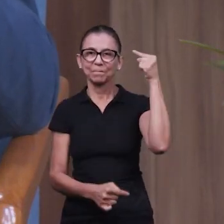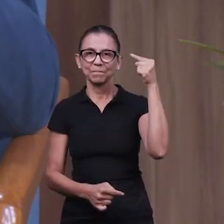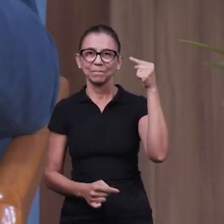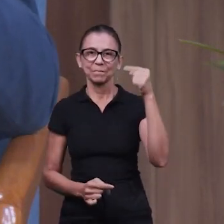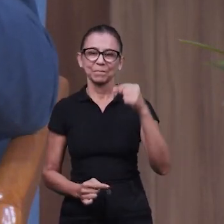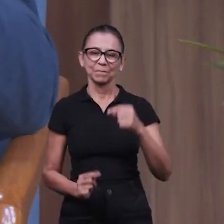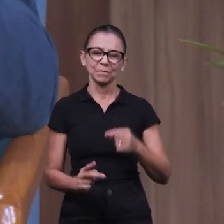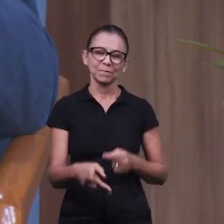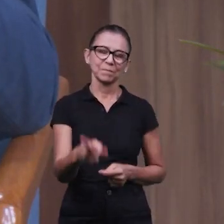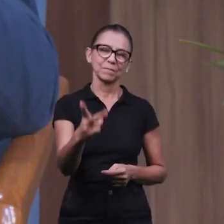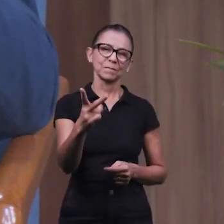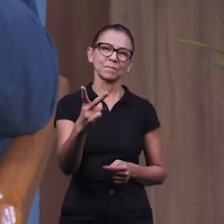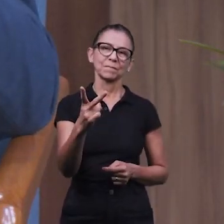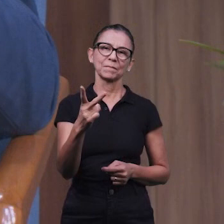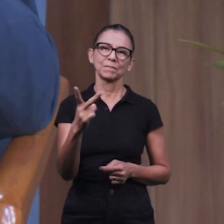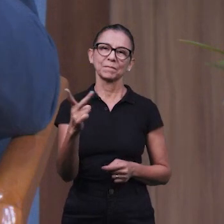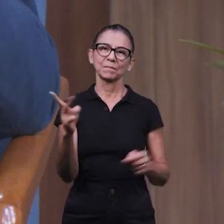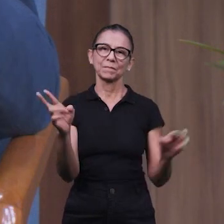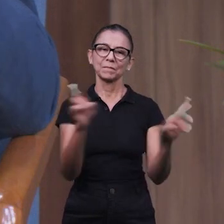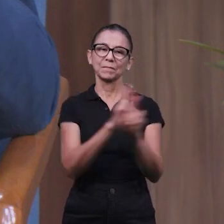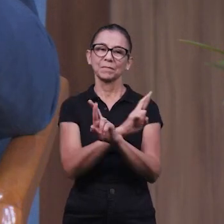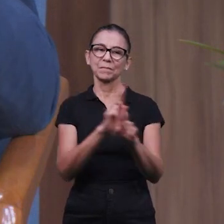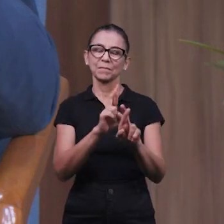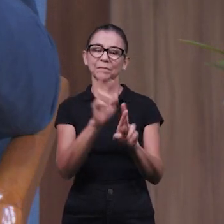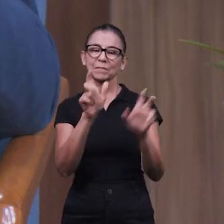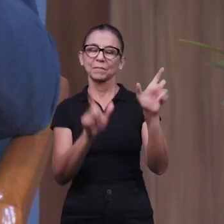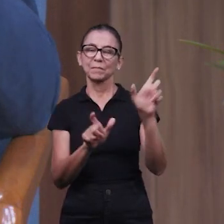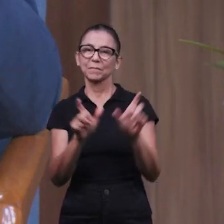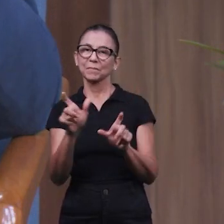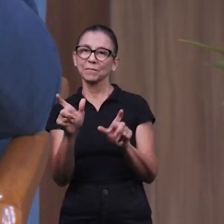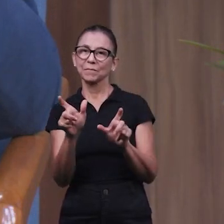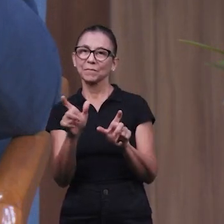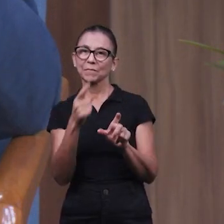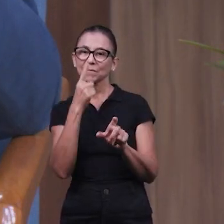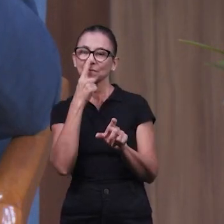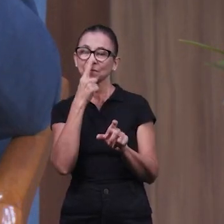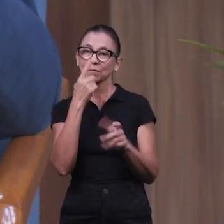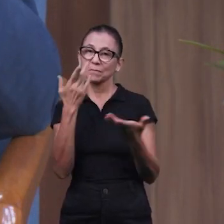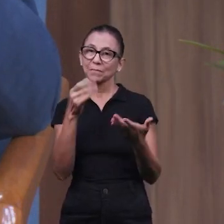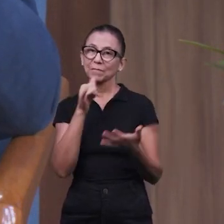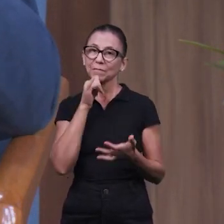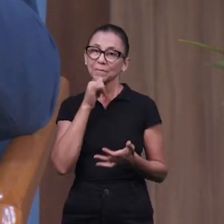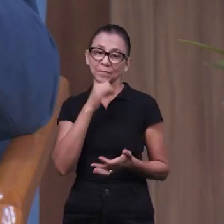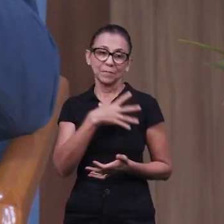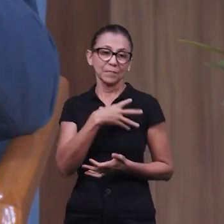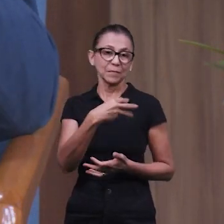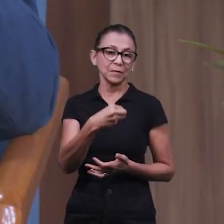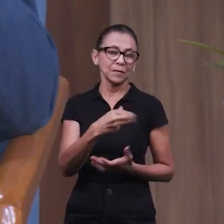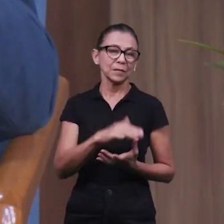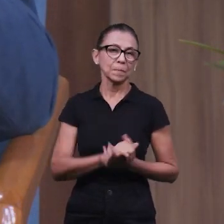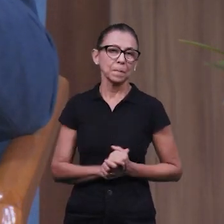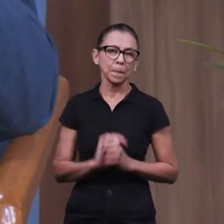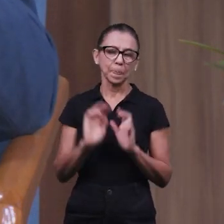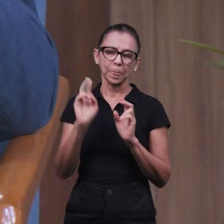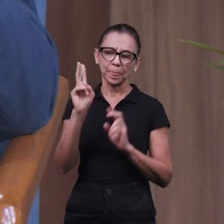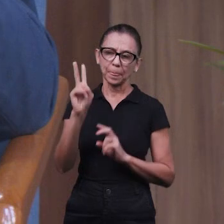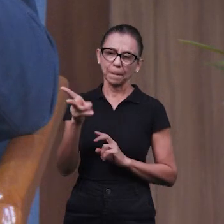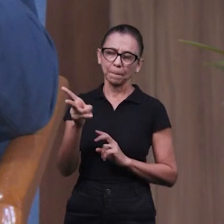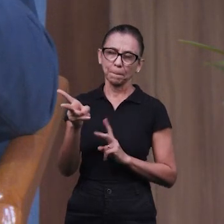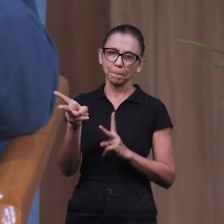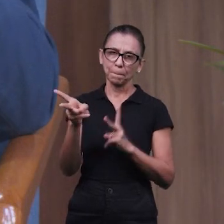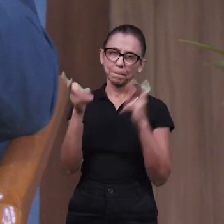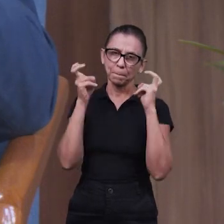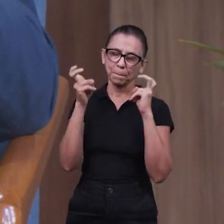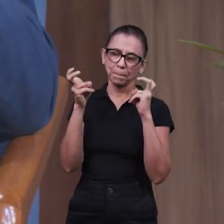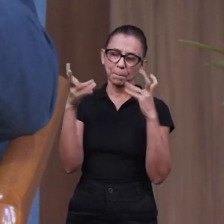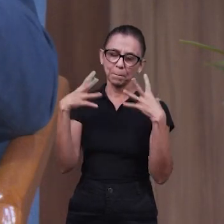continu quand nous faisons face aux personnes qui sont proches, comme nos enfants. C'est celui